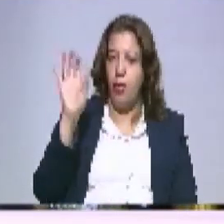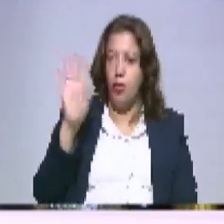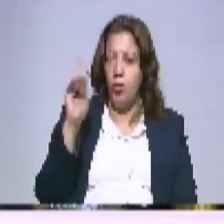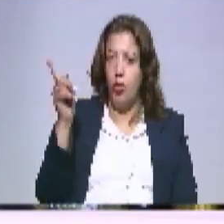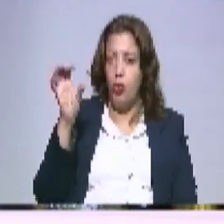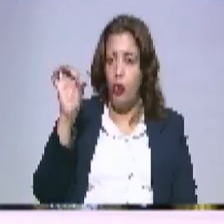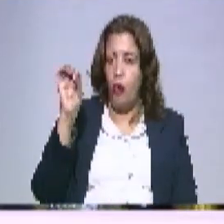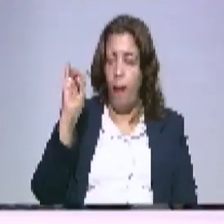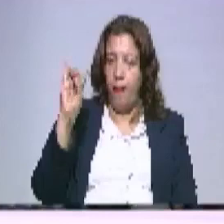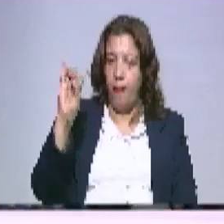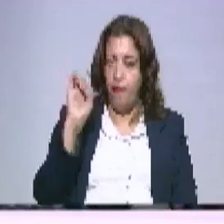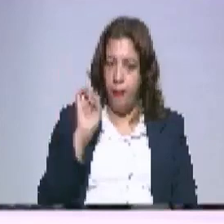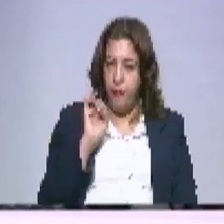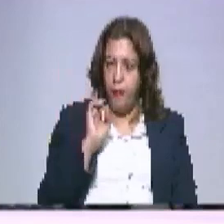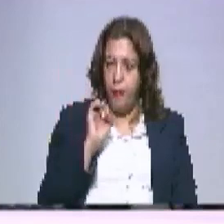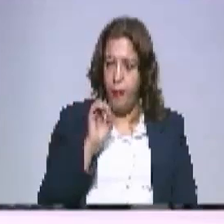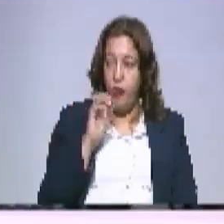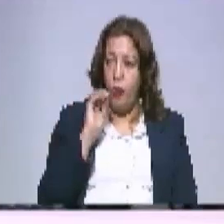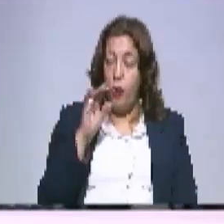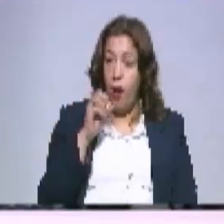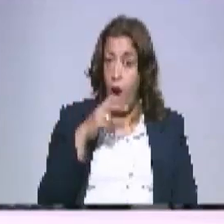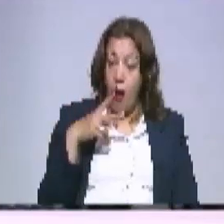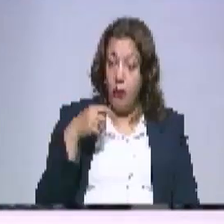خلاص الشوربة